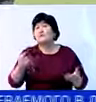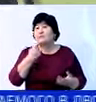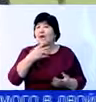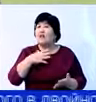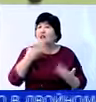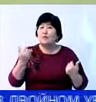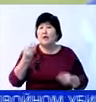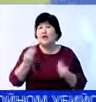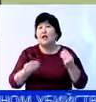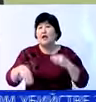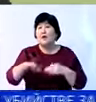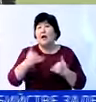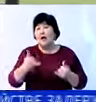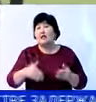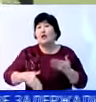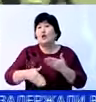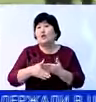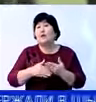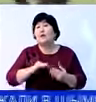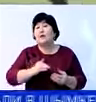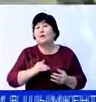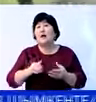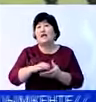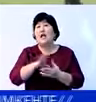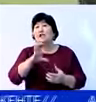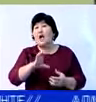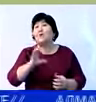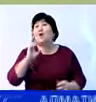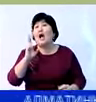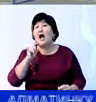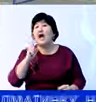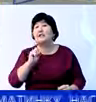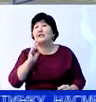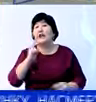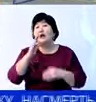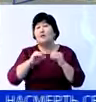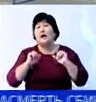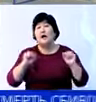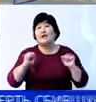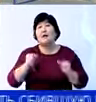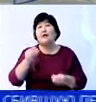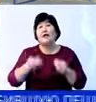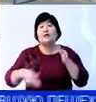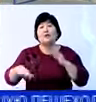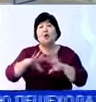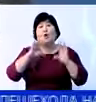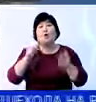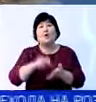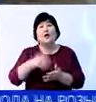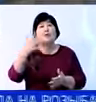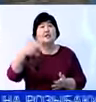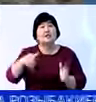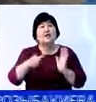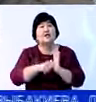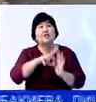было игровой площадки. При спонсорстве корпоративного фонда «Самрук-Казна-Траст» построены спортивные и игровые площадки общей стоимостью